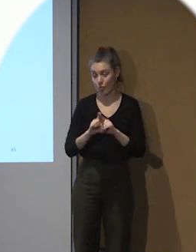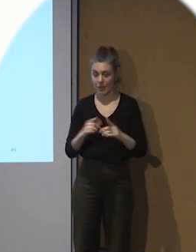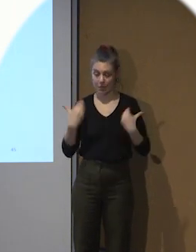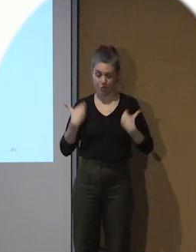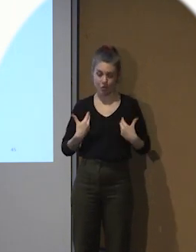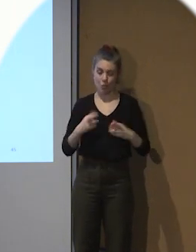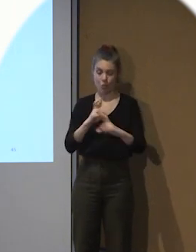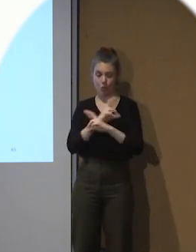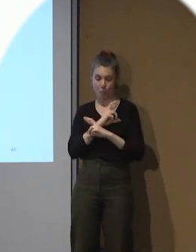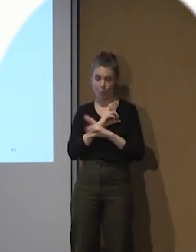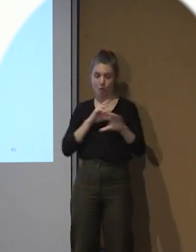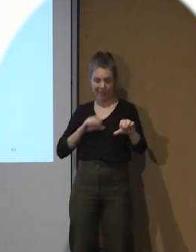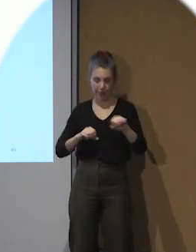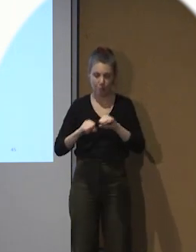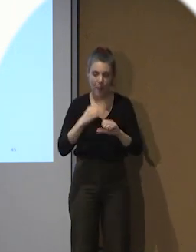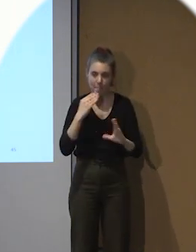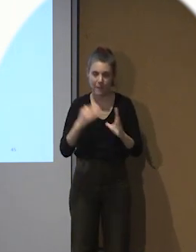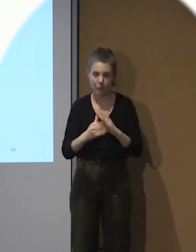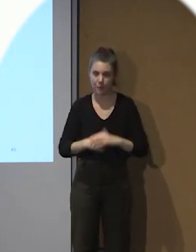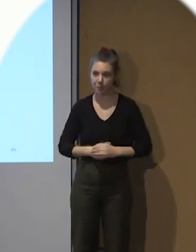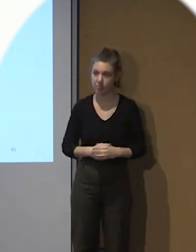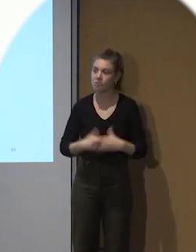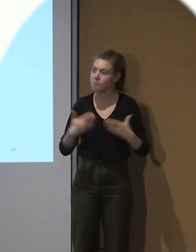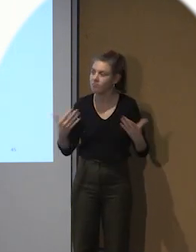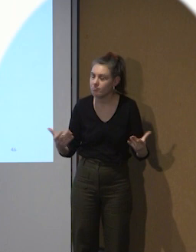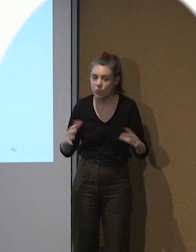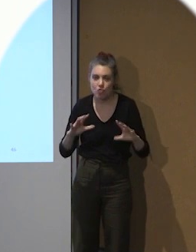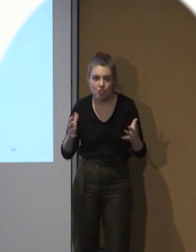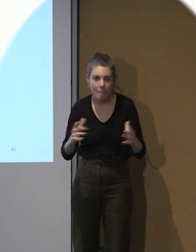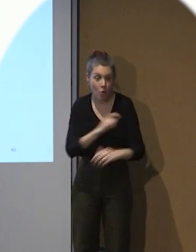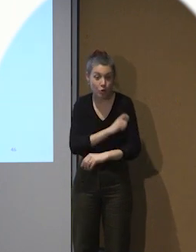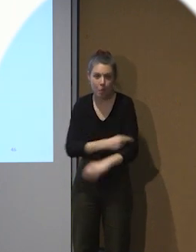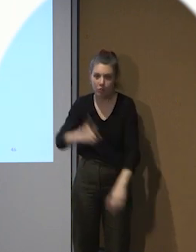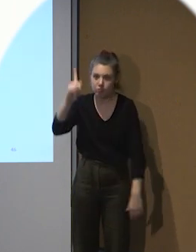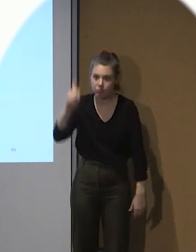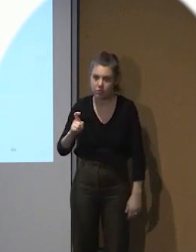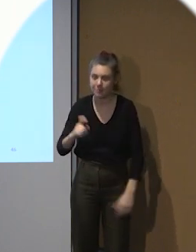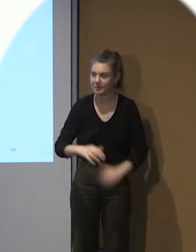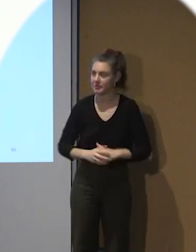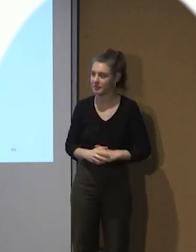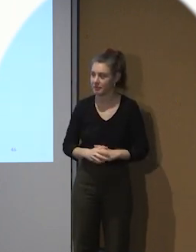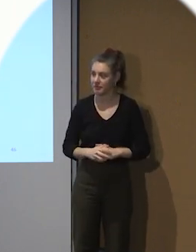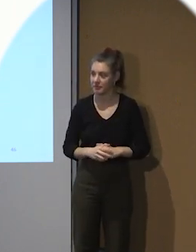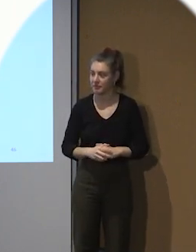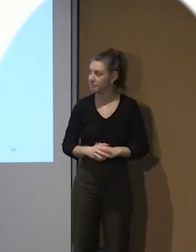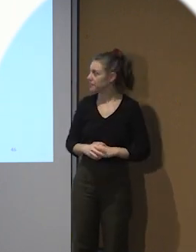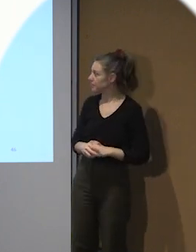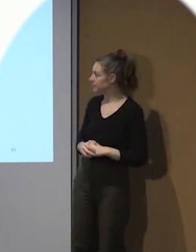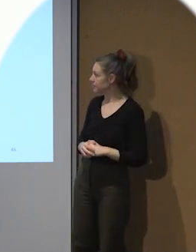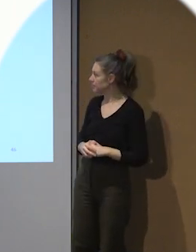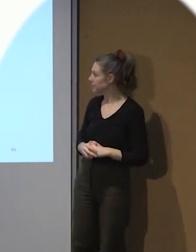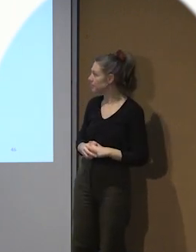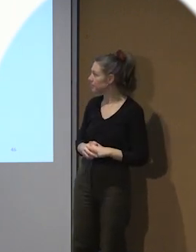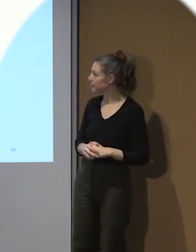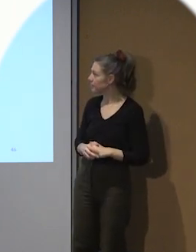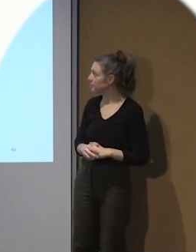Alors, comment se mettre au sport ? Mieux vaut fait que parfait. Donc, même 2 minutes